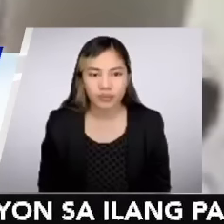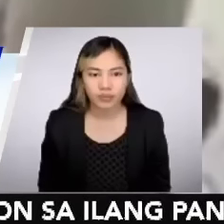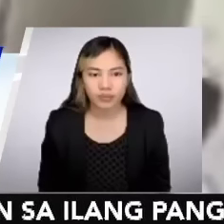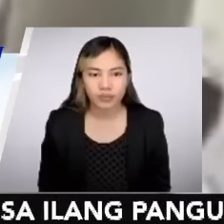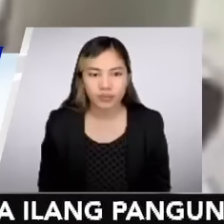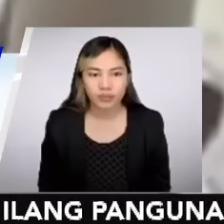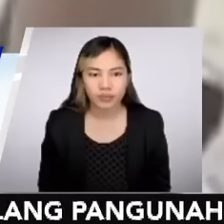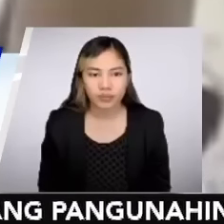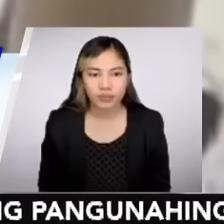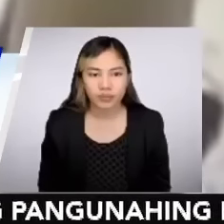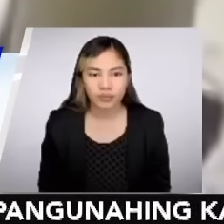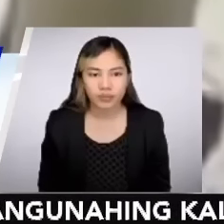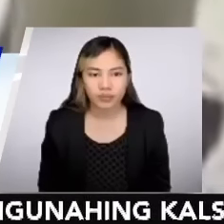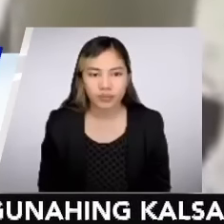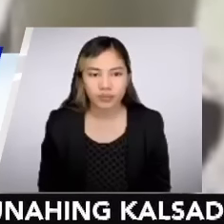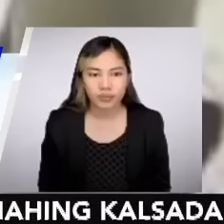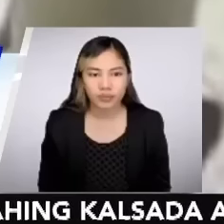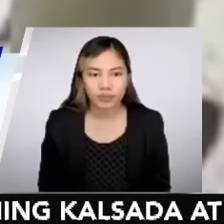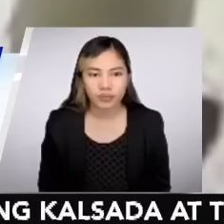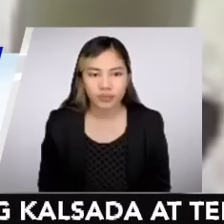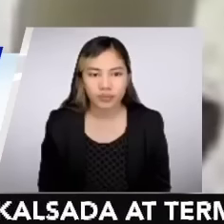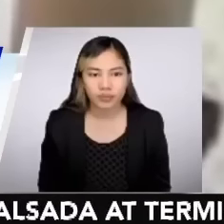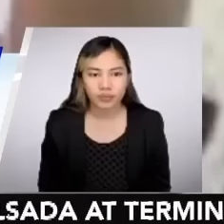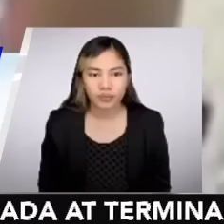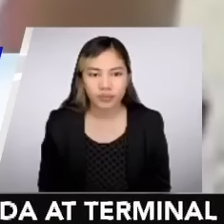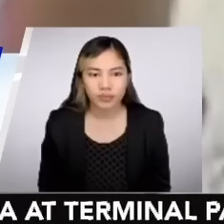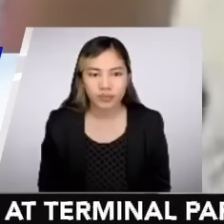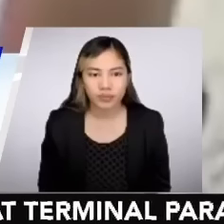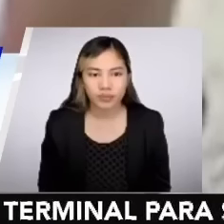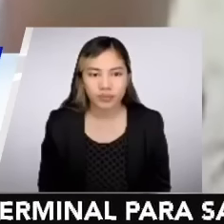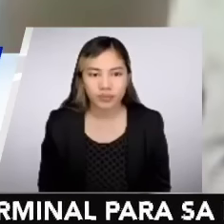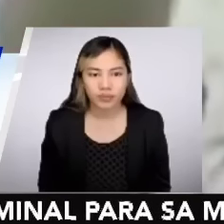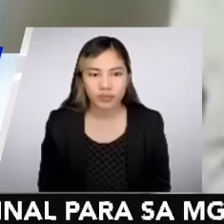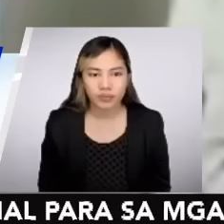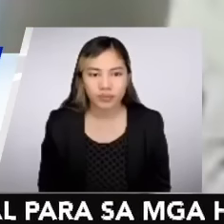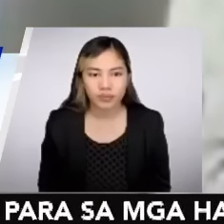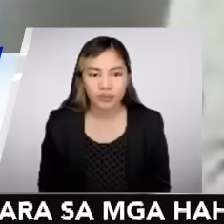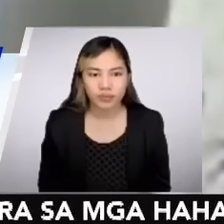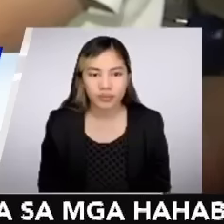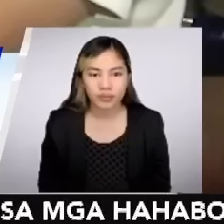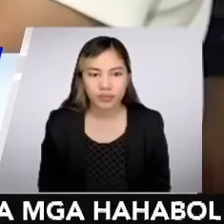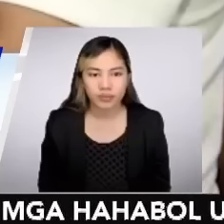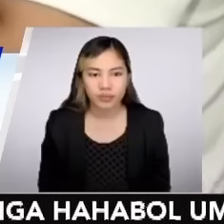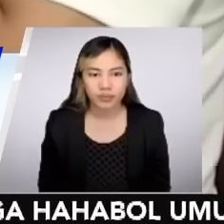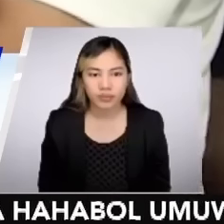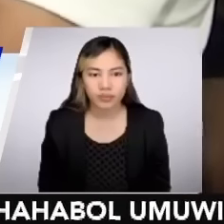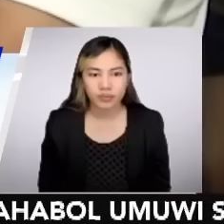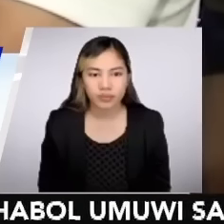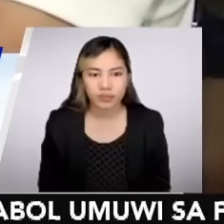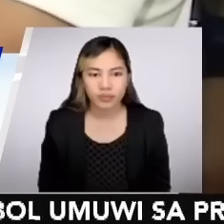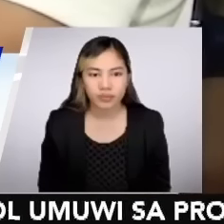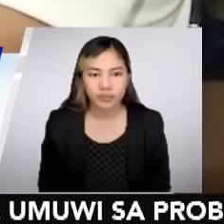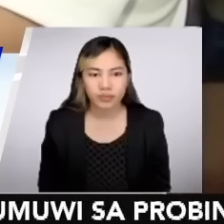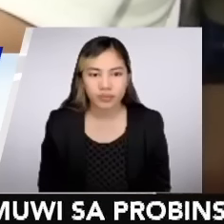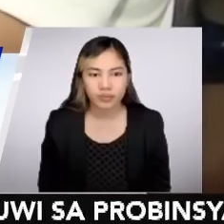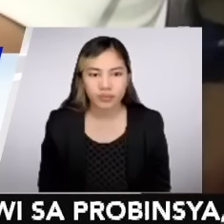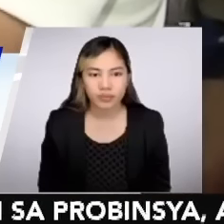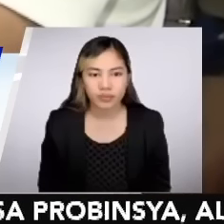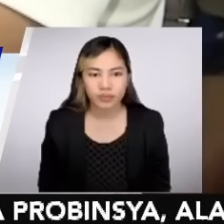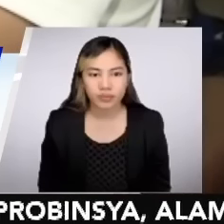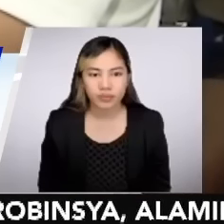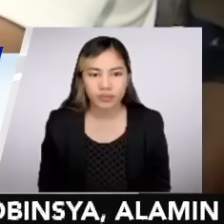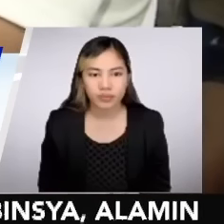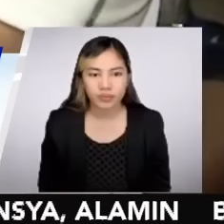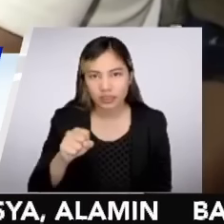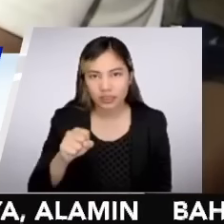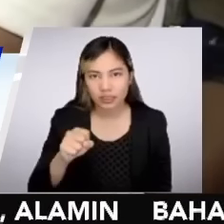lalaki kung saan ang isa sa kanila ay dating miyembro ng Osamis Robbery Holdup Group. Ay naman sa barangay, hindi ito ang unang